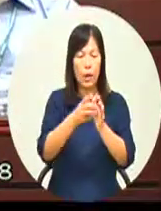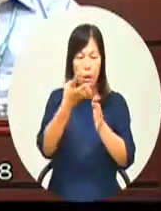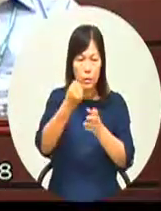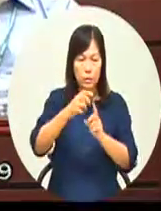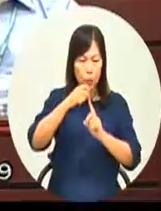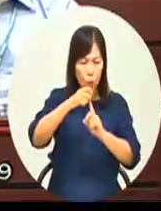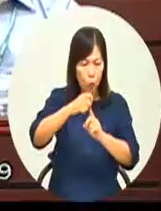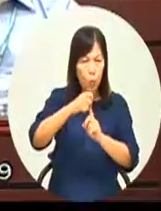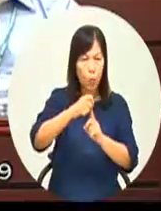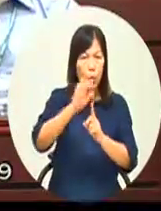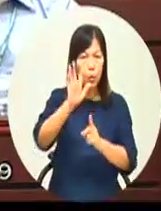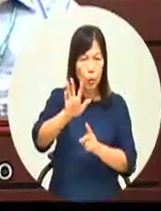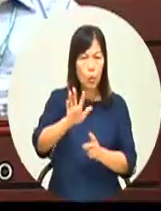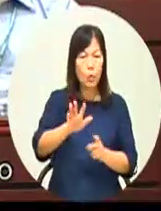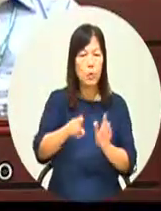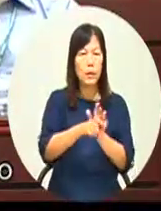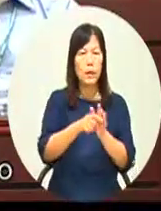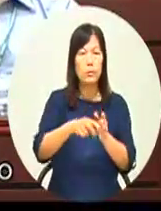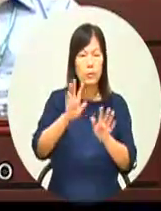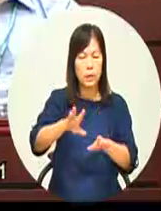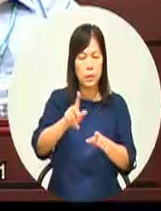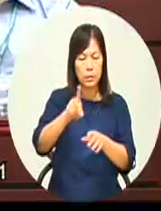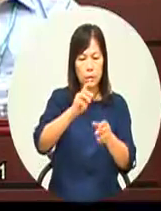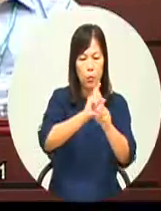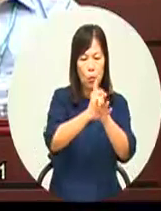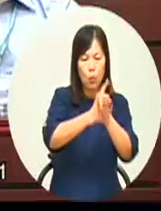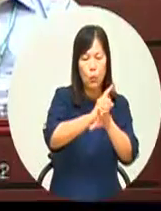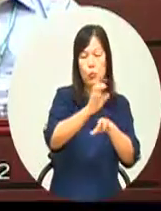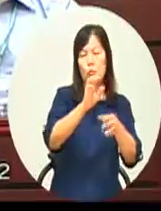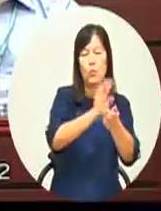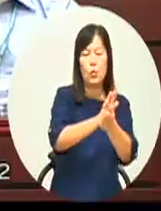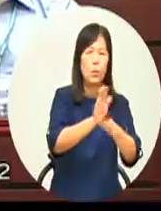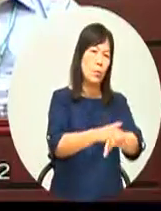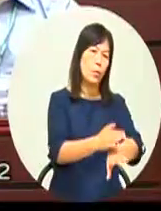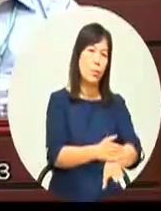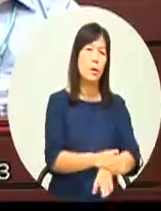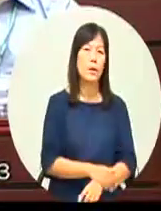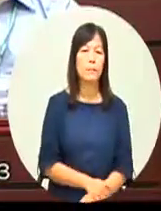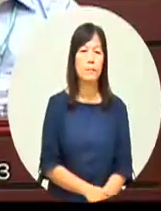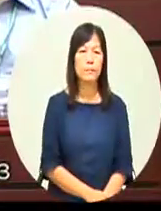车路线服务，目前我们大概就不会用计程车去服务了哈。那如果说，